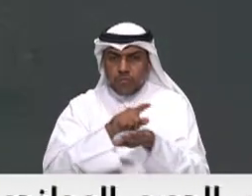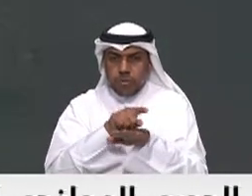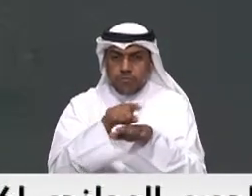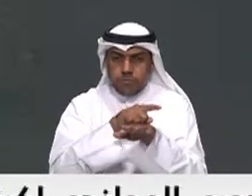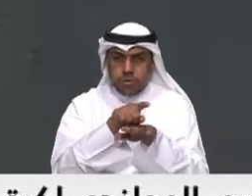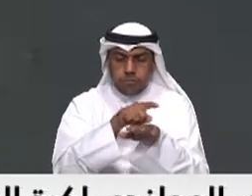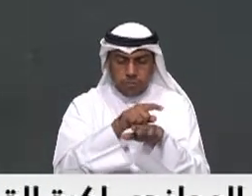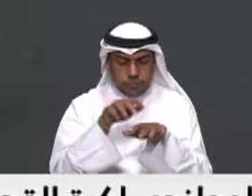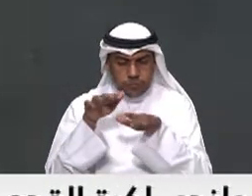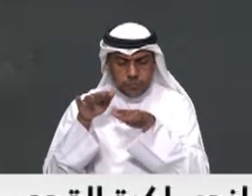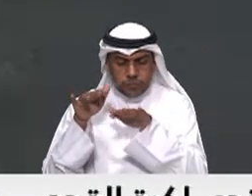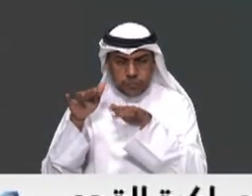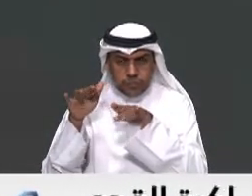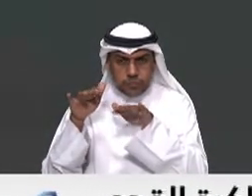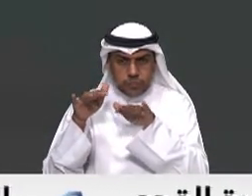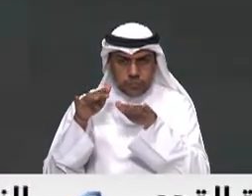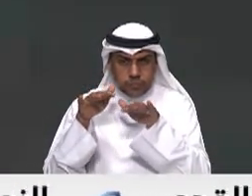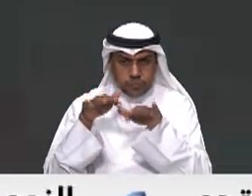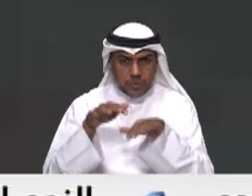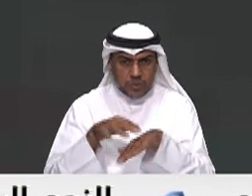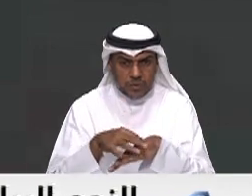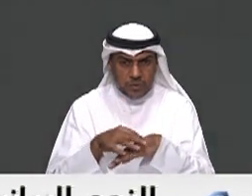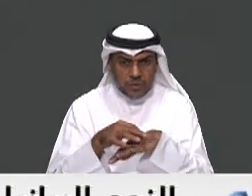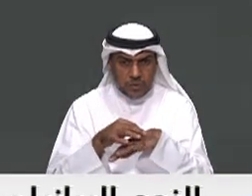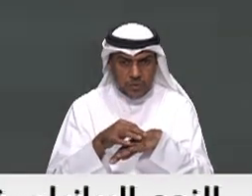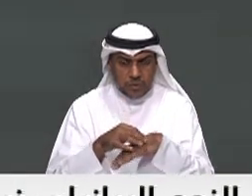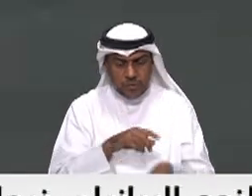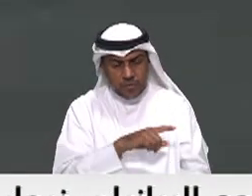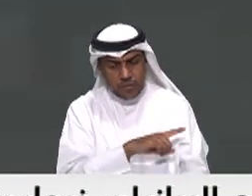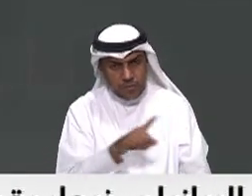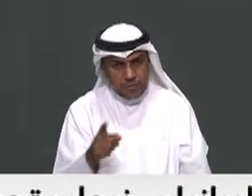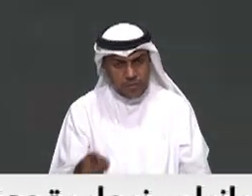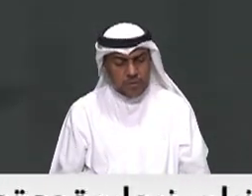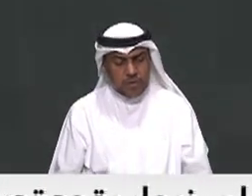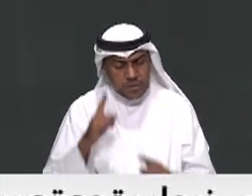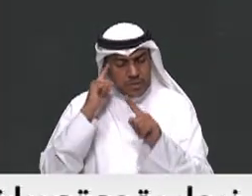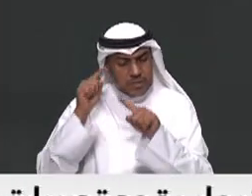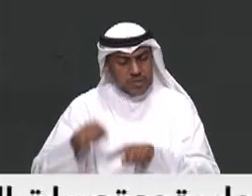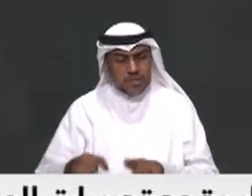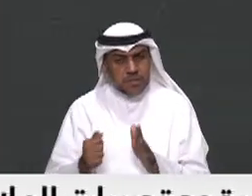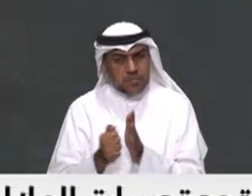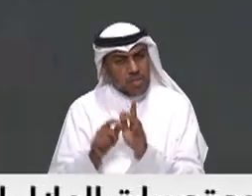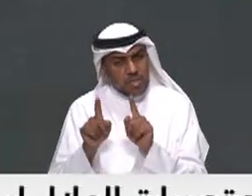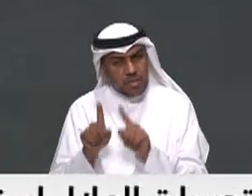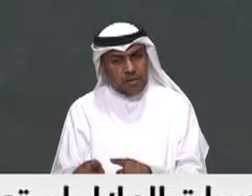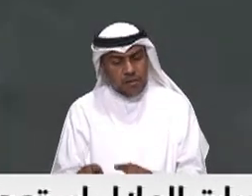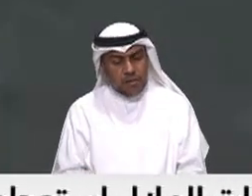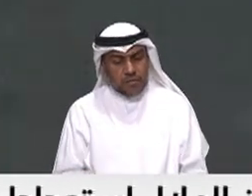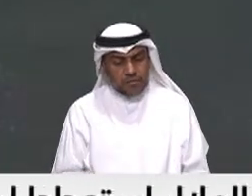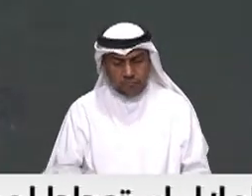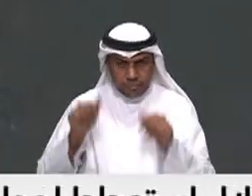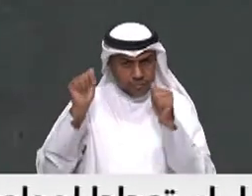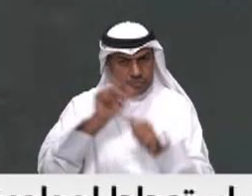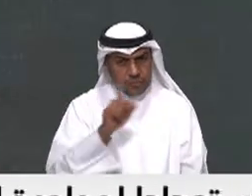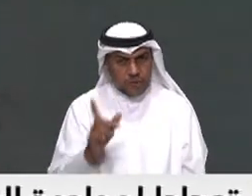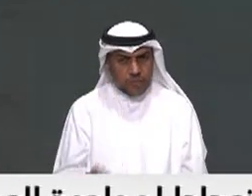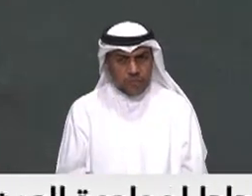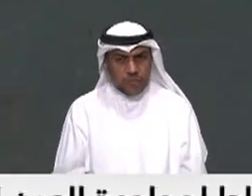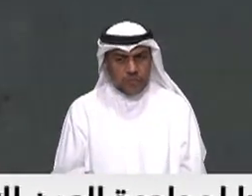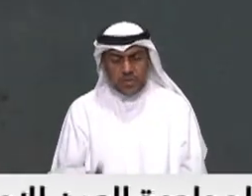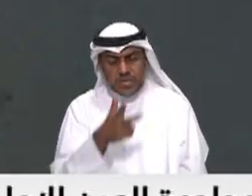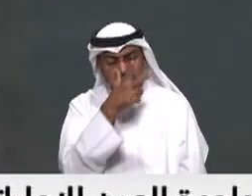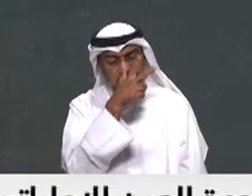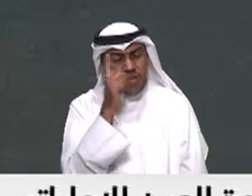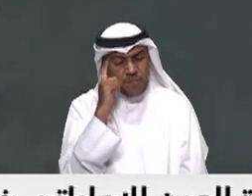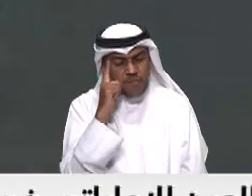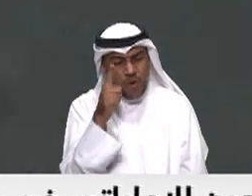أهالي بلدة رميش رفضوا حتى اللحظة مغادرة هذه البلدة، وهي من البلدات القليلة التي لم يغادر أهاليها